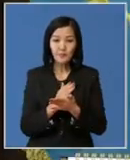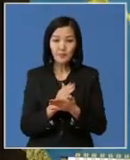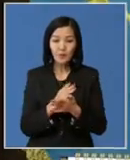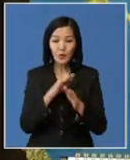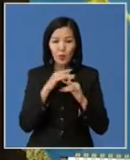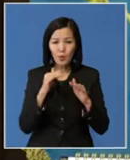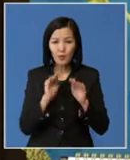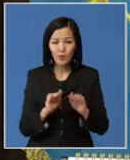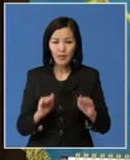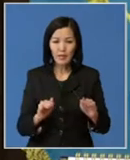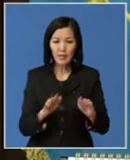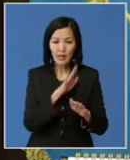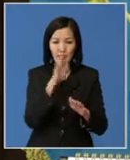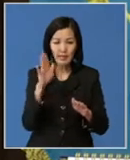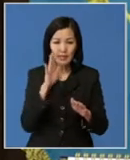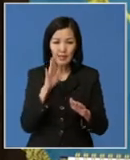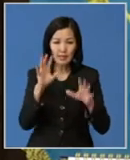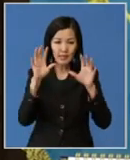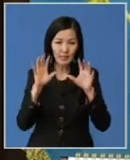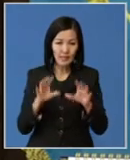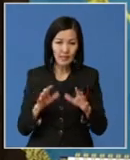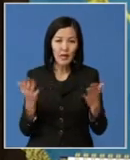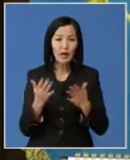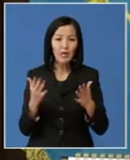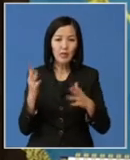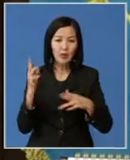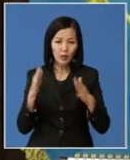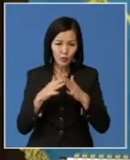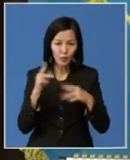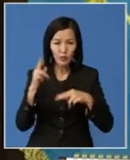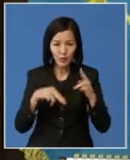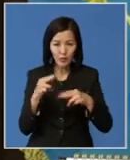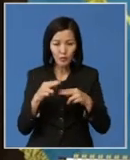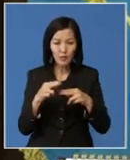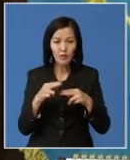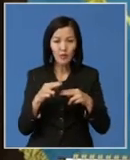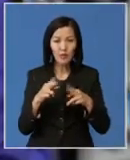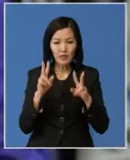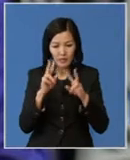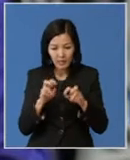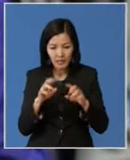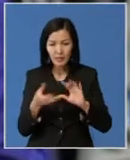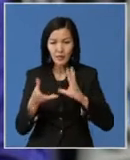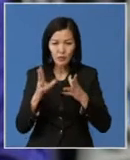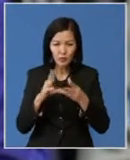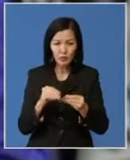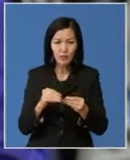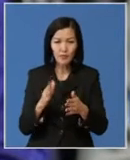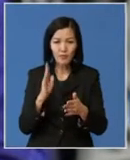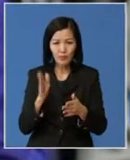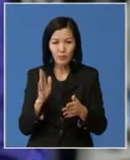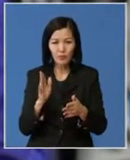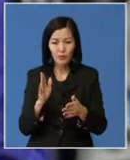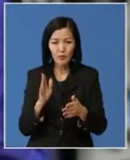балалы аналарға осы заң шеңберінде қалай үй салсақ, оны біз қарастырып көрейік. Заң шеңберінде міне жаңа айтып отырмын ғой,